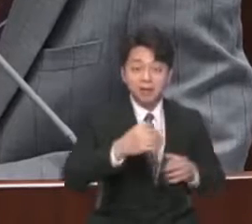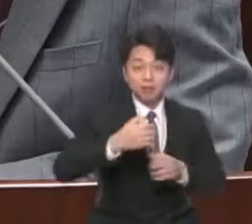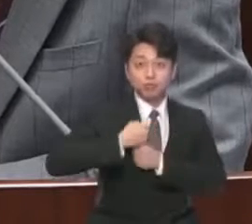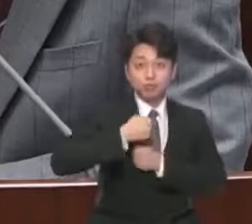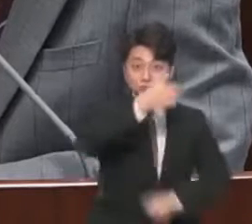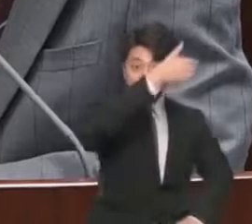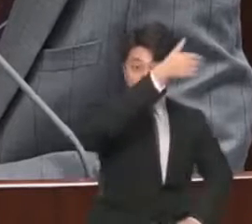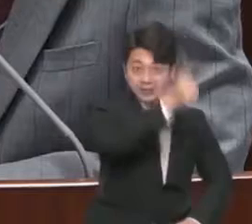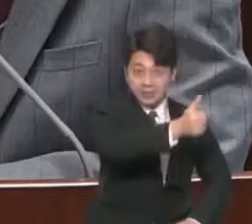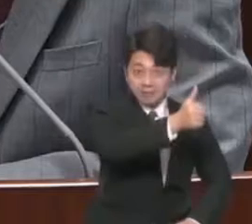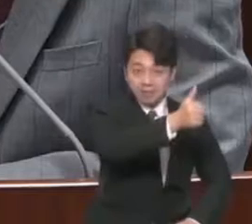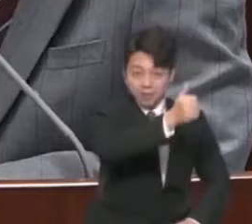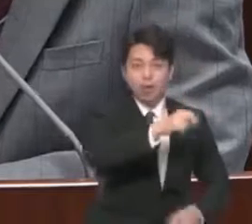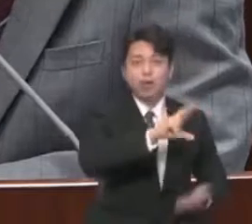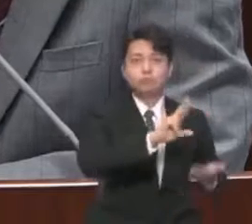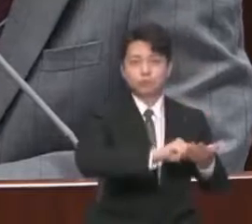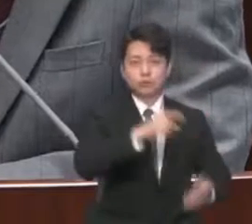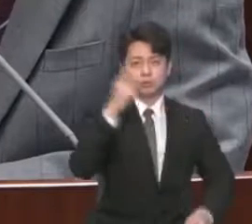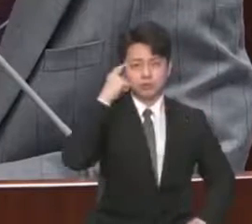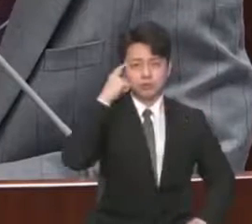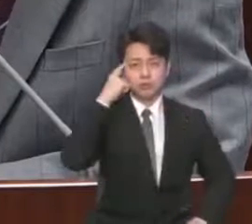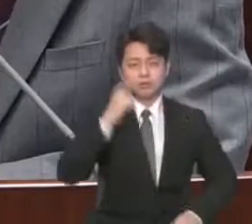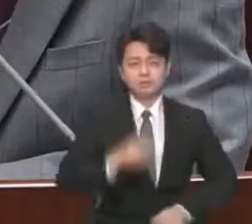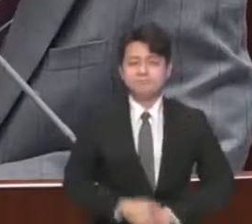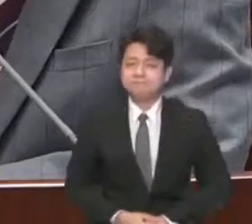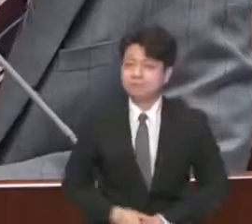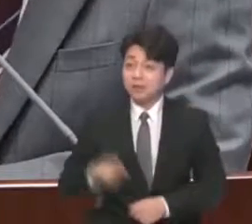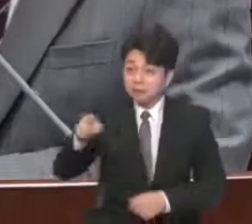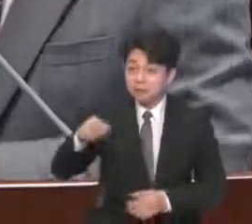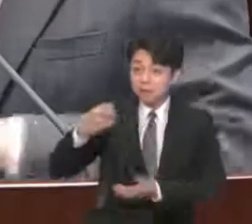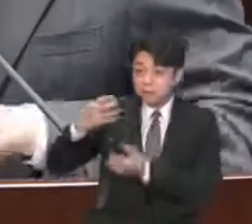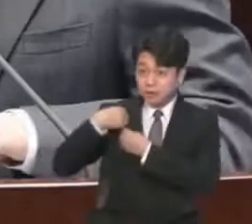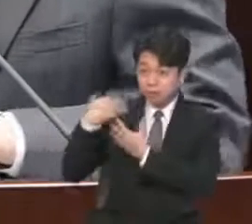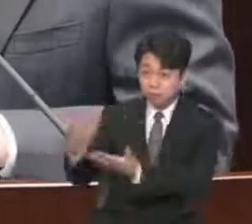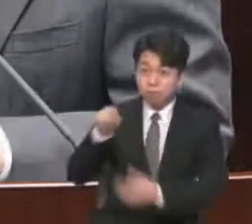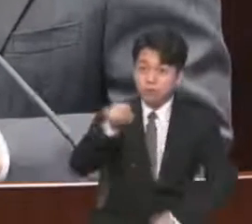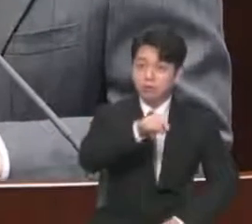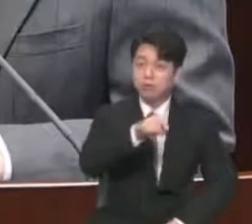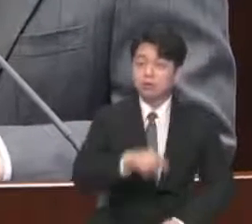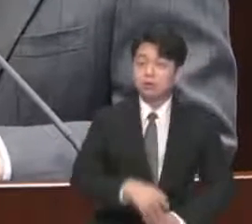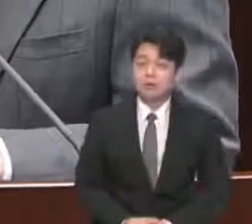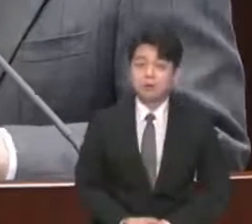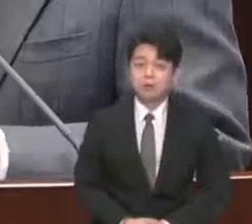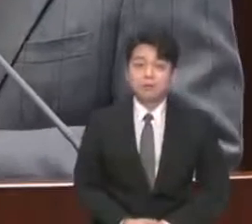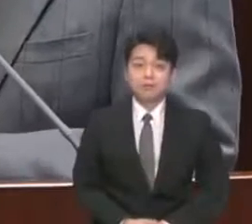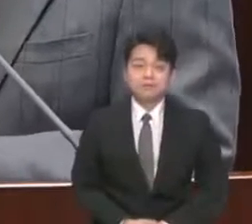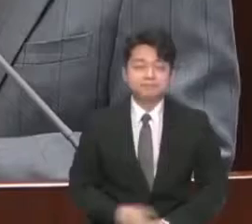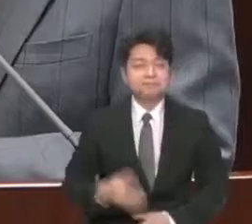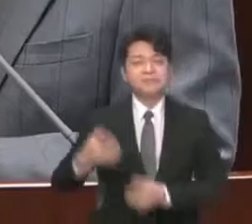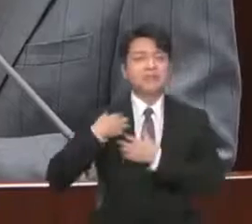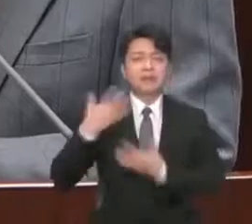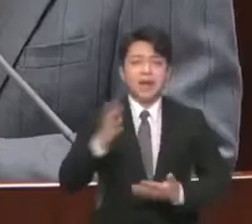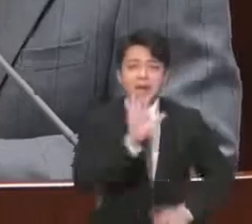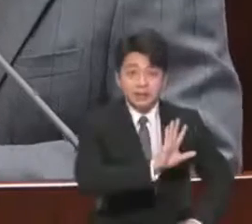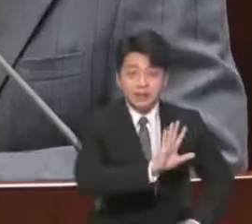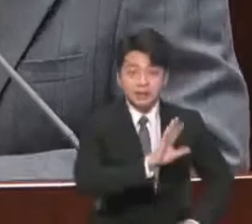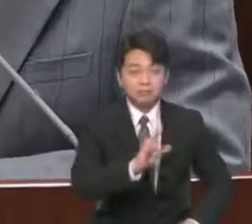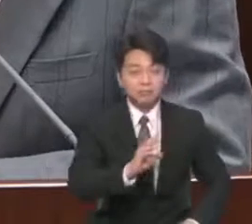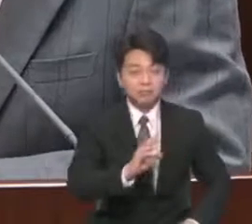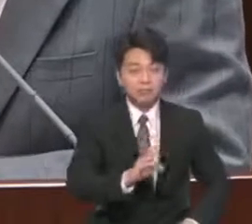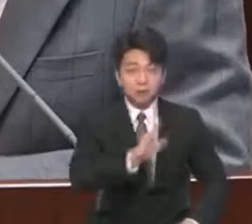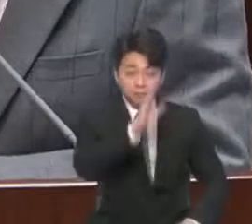생각합니다. 지휘관 책임으로 돌리네요. 지휘관 책임으로 돌리는 것이 아니라 그 정도로 예를 들어서 아픈